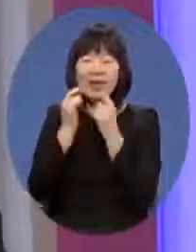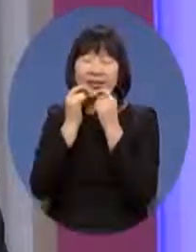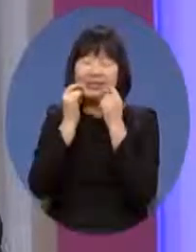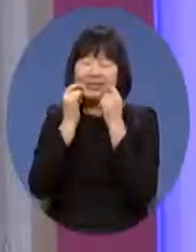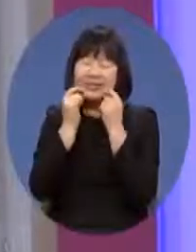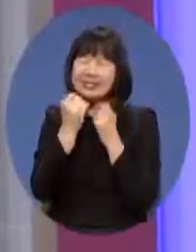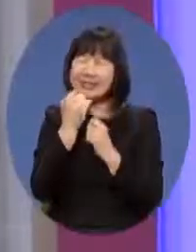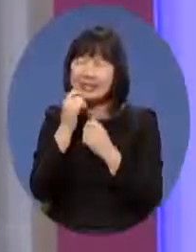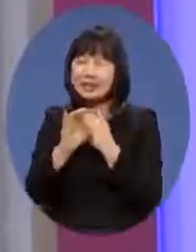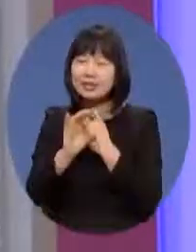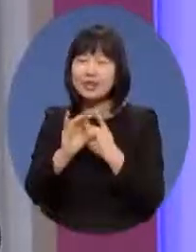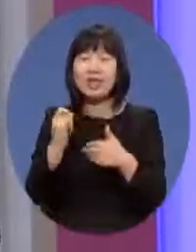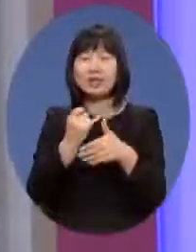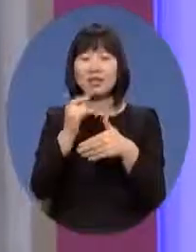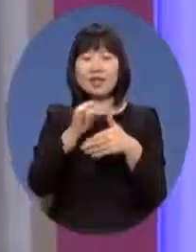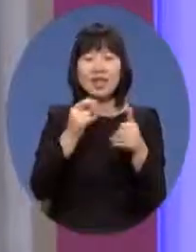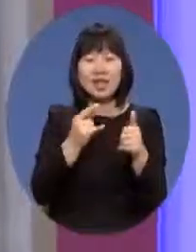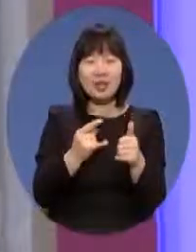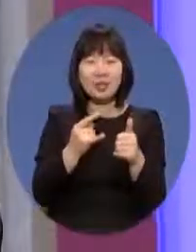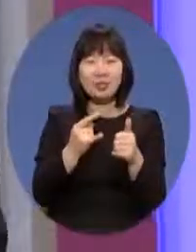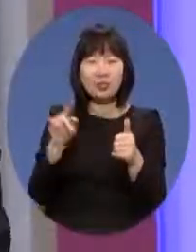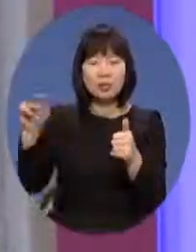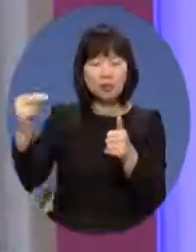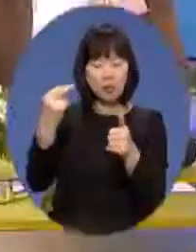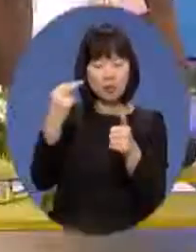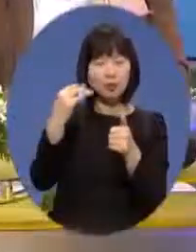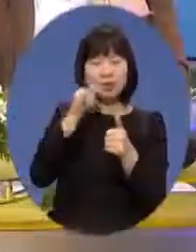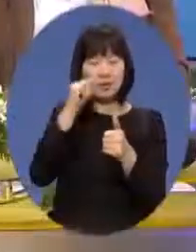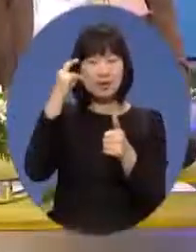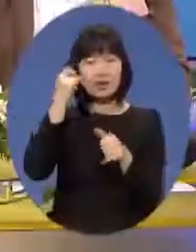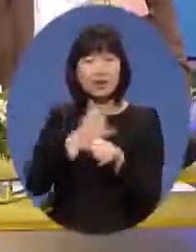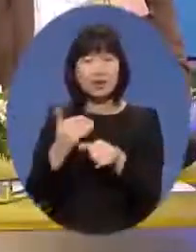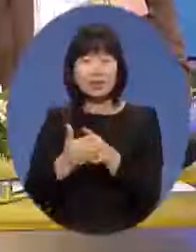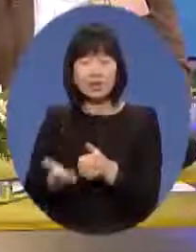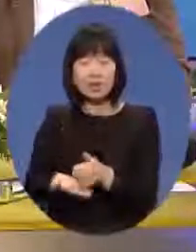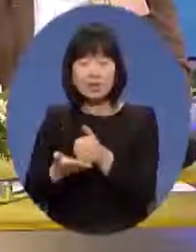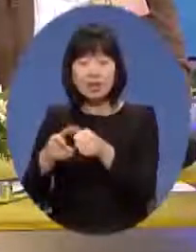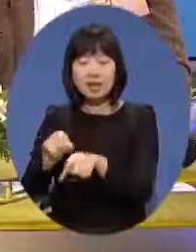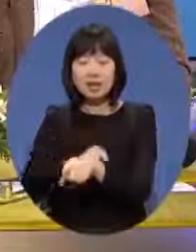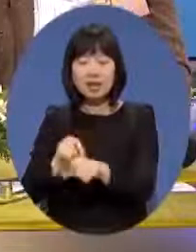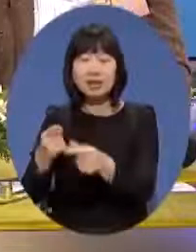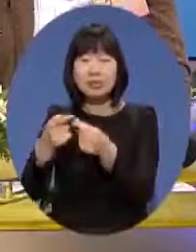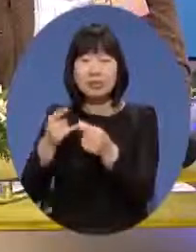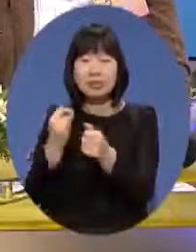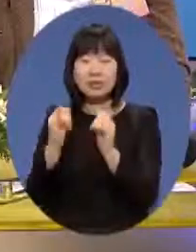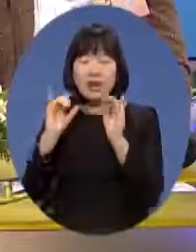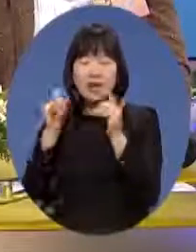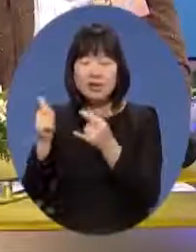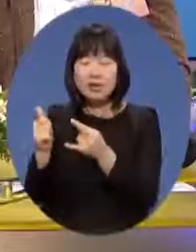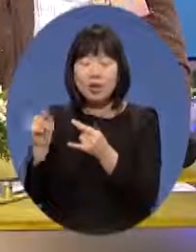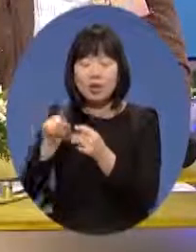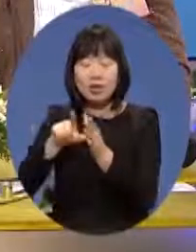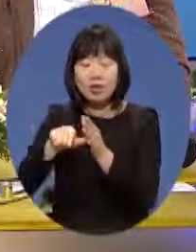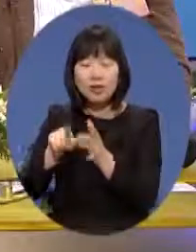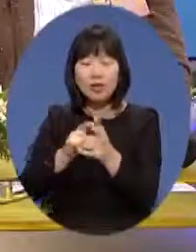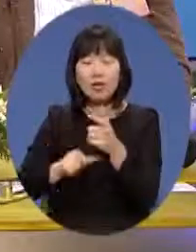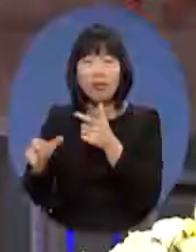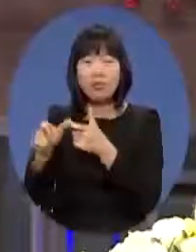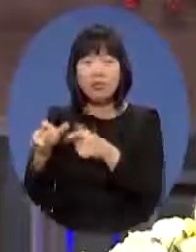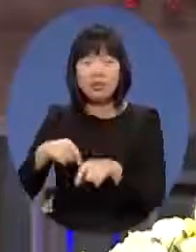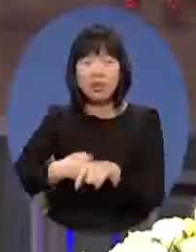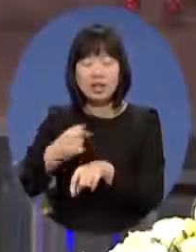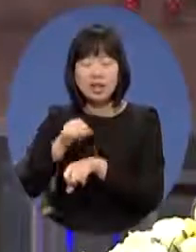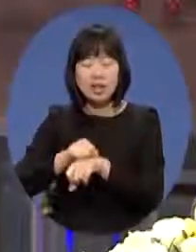찢어지게 웃었으면 이제 첫째 애한테도 제가 보고 있다 생각해서 칭찬거리, 특히 첫째 아이들은 어떨 때 뭔가 좀더